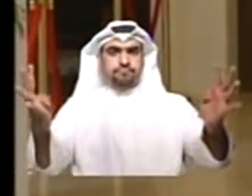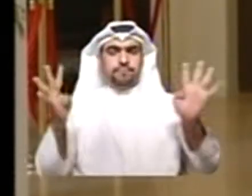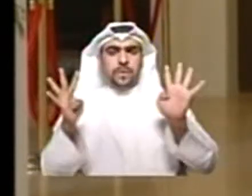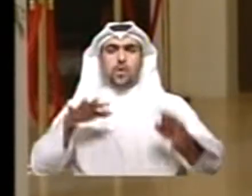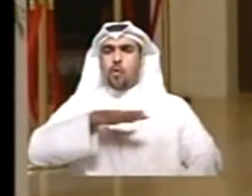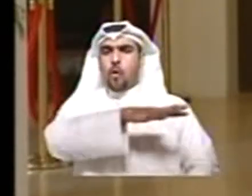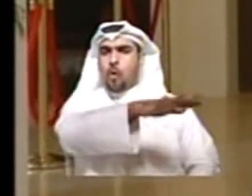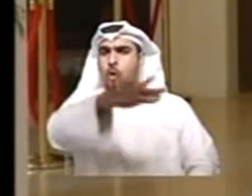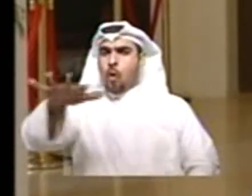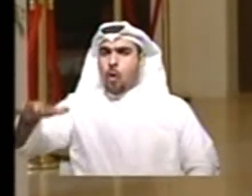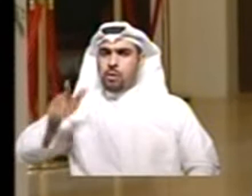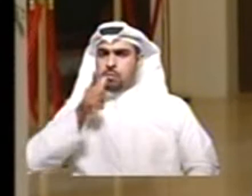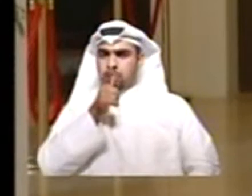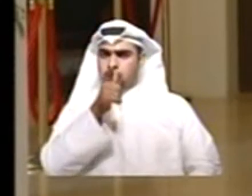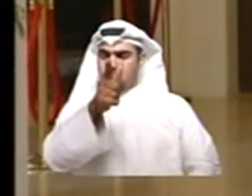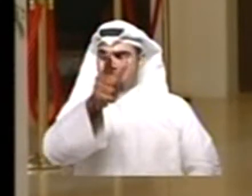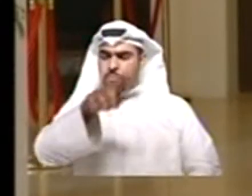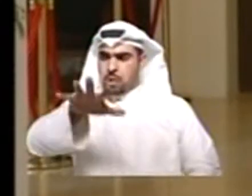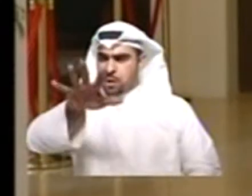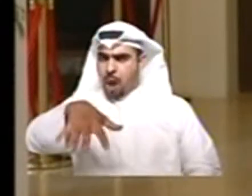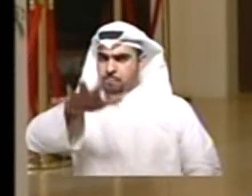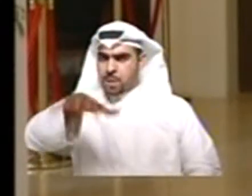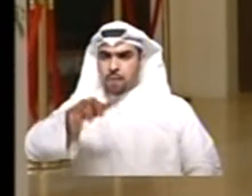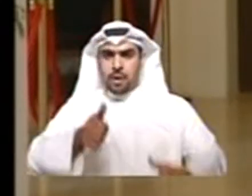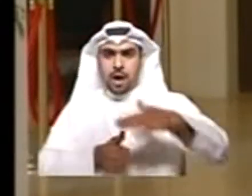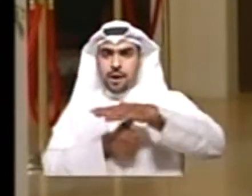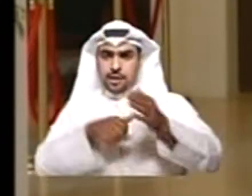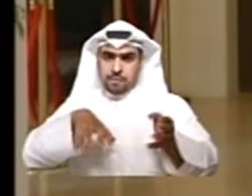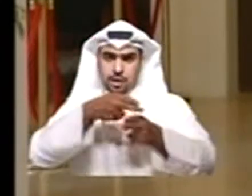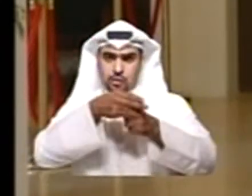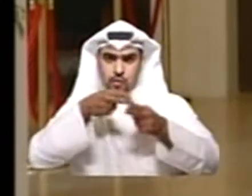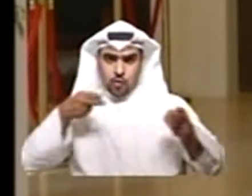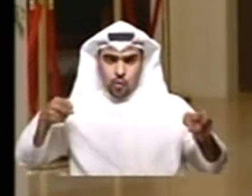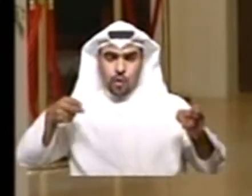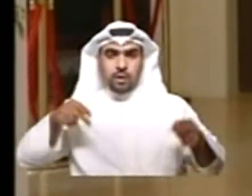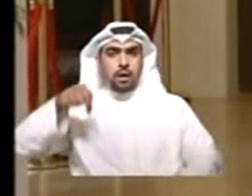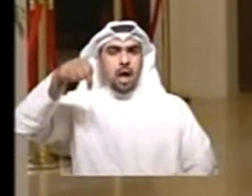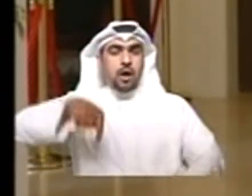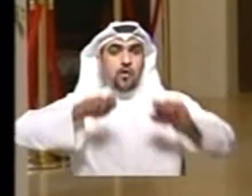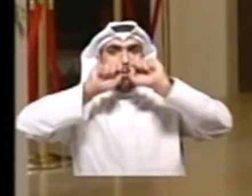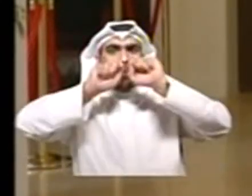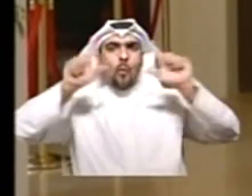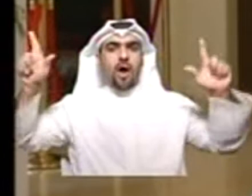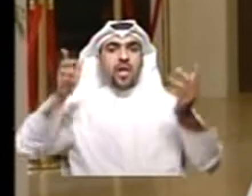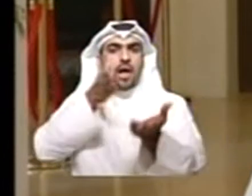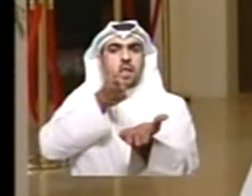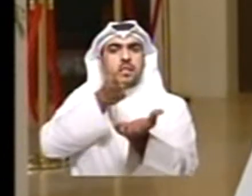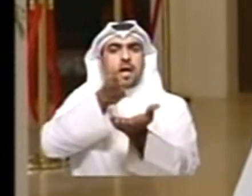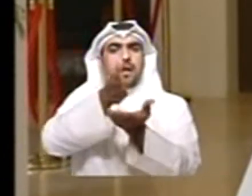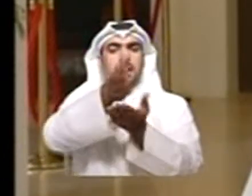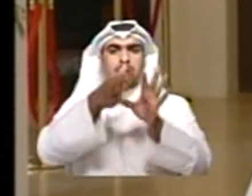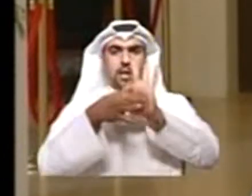كلمات النطق السامي لسمو أمير البلاد هي بمثابة خارطة طريق التعاون